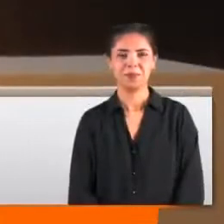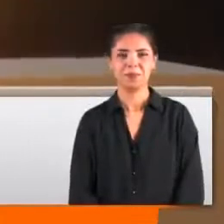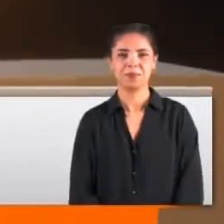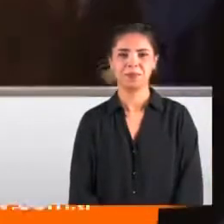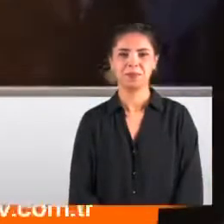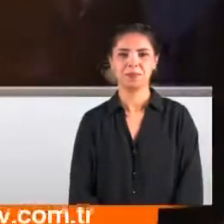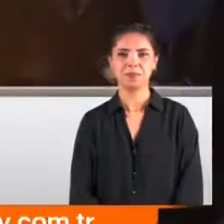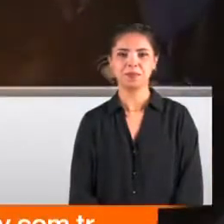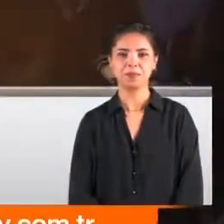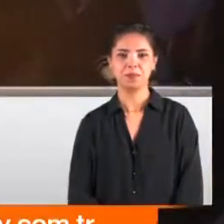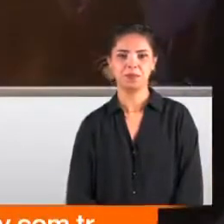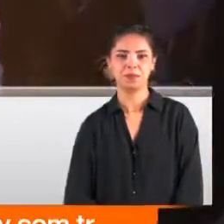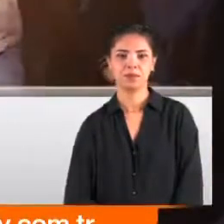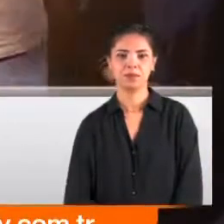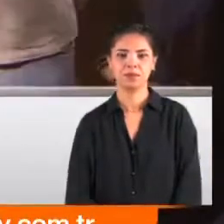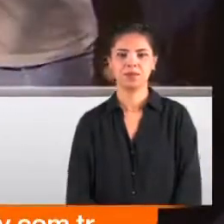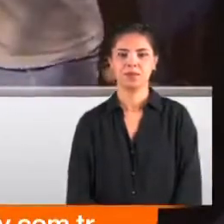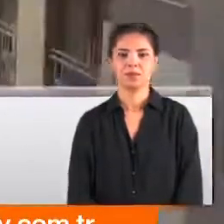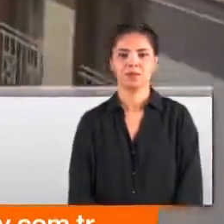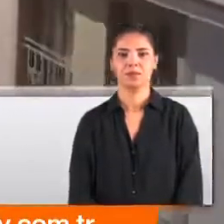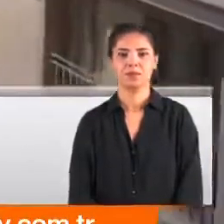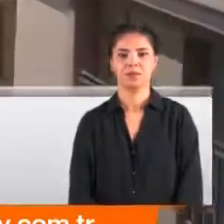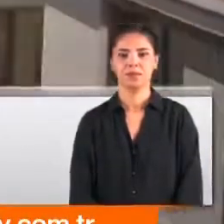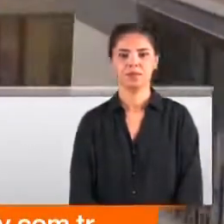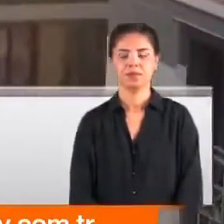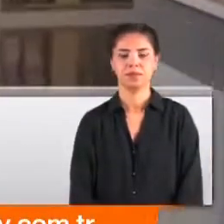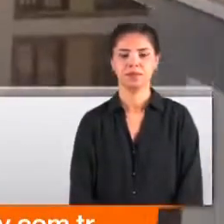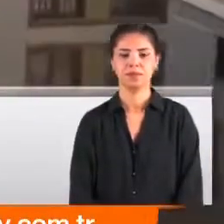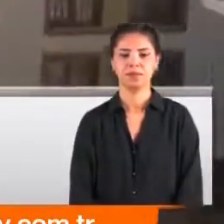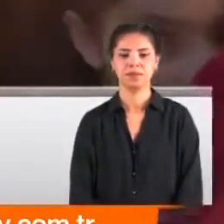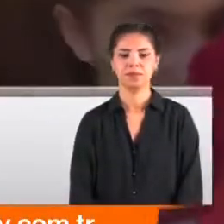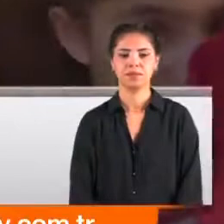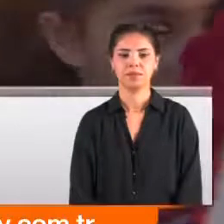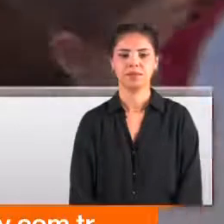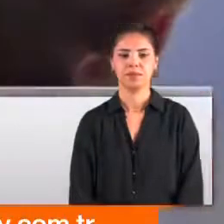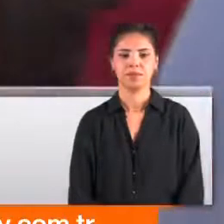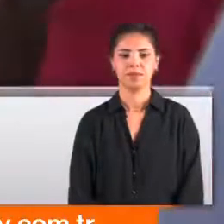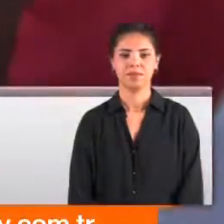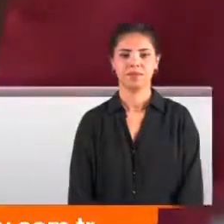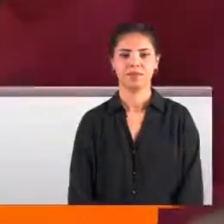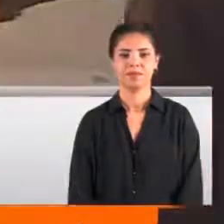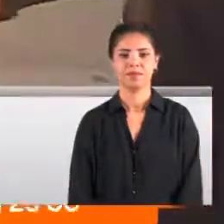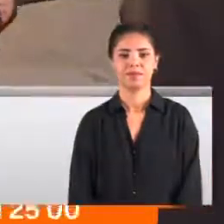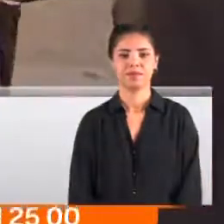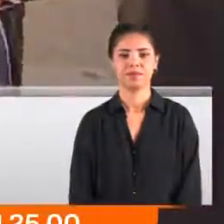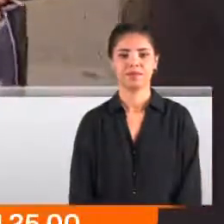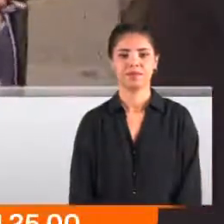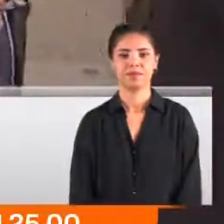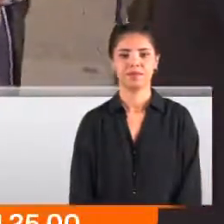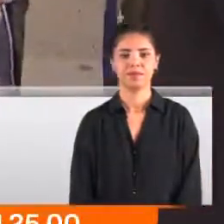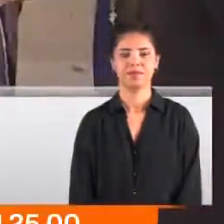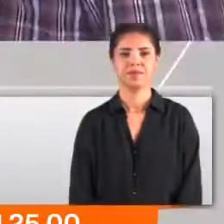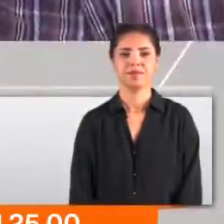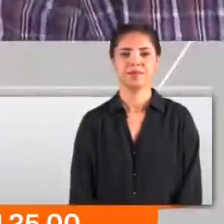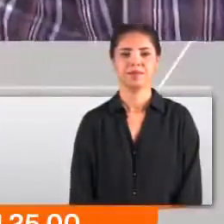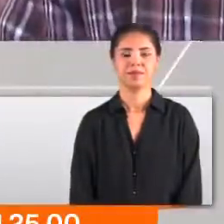703. Başvurabiliriz. Şu an vuramadık, çok yoğunluk var. Çocuğumla geldim işte, inşallah bize de çıkar. İnşallah bir kiracıktan